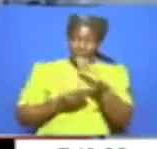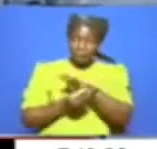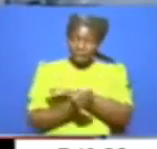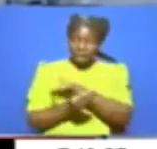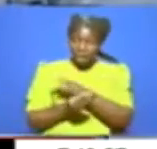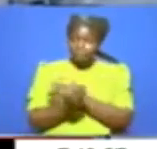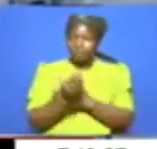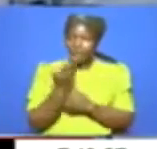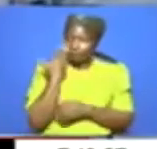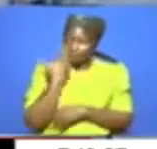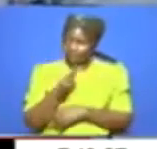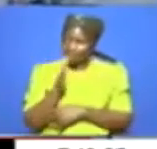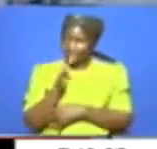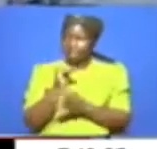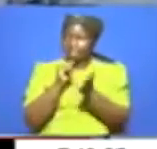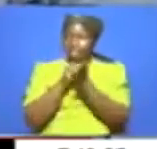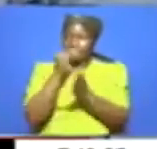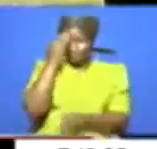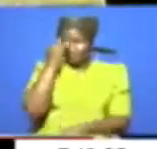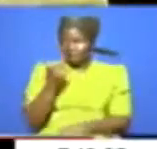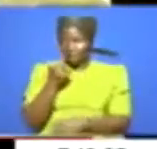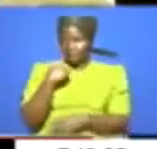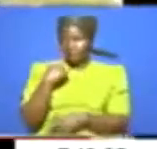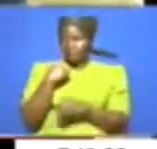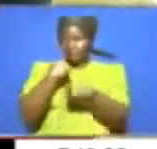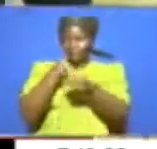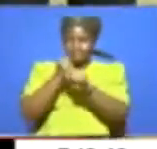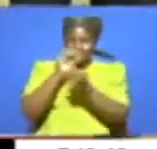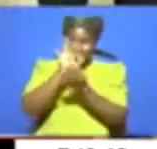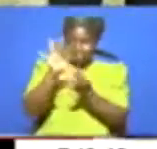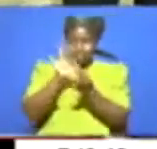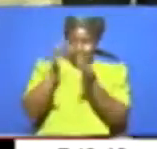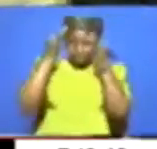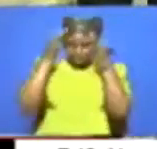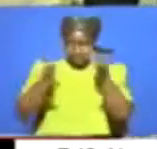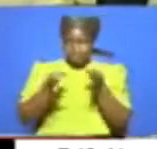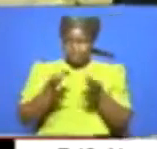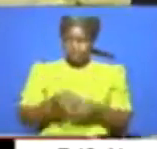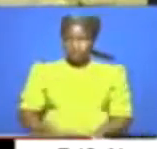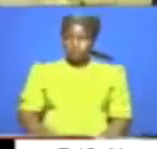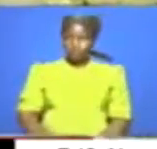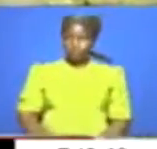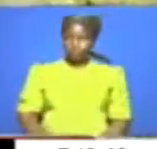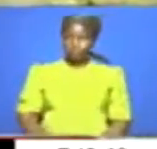na ndipo wakakata shauri fulani. Kiripoti ya Darubini, mimi ni Zainab Said.